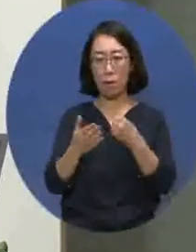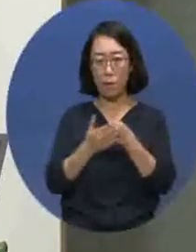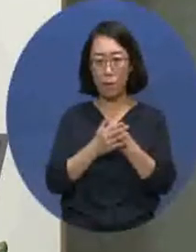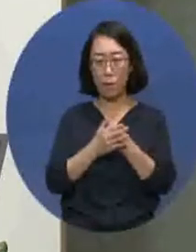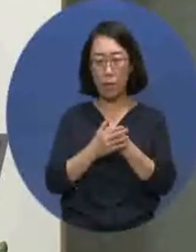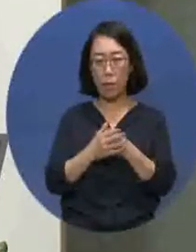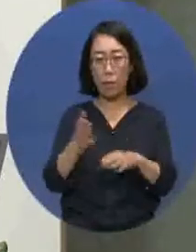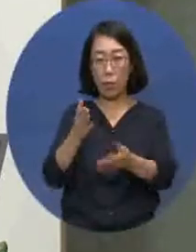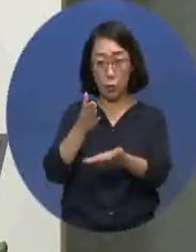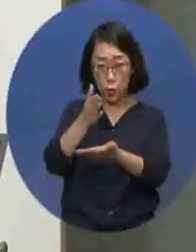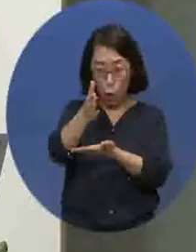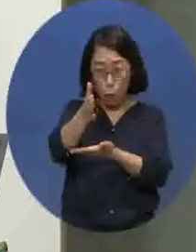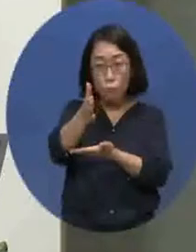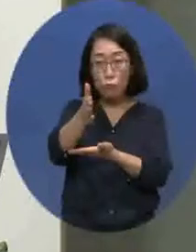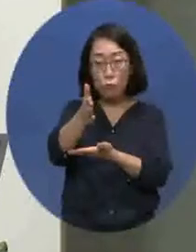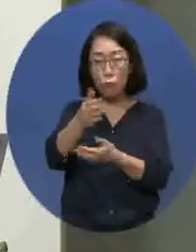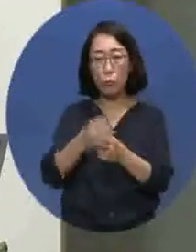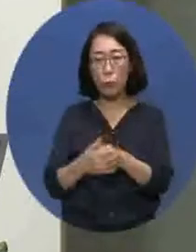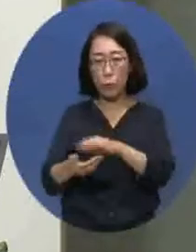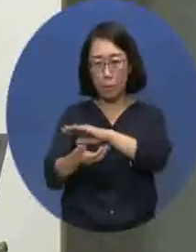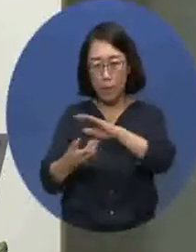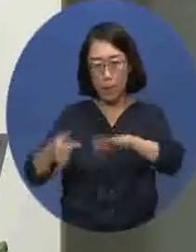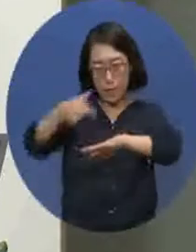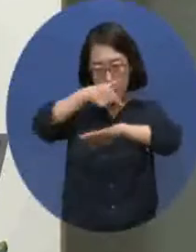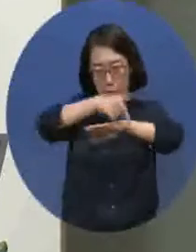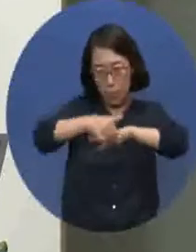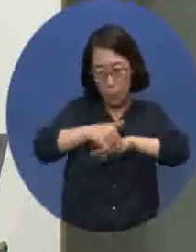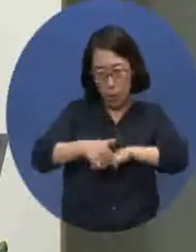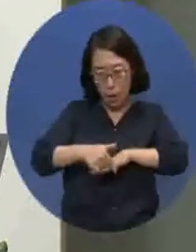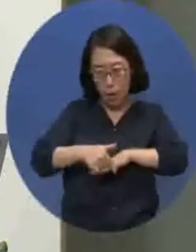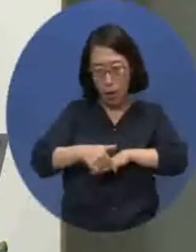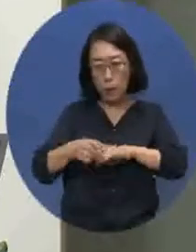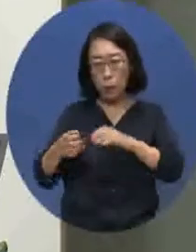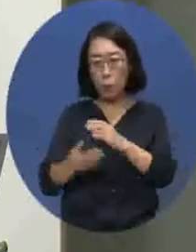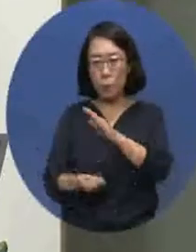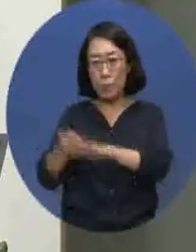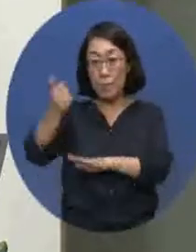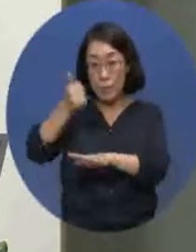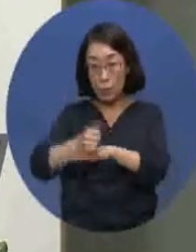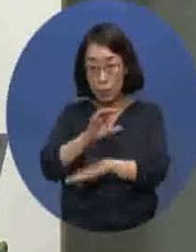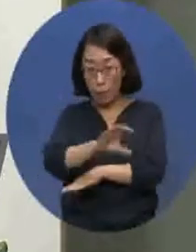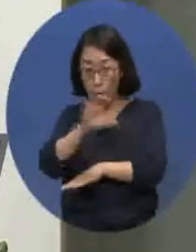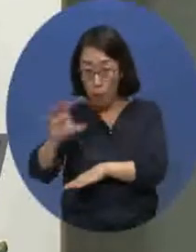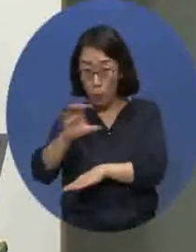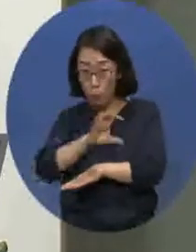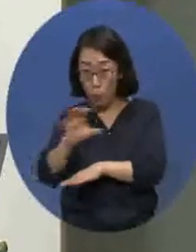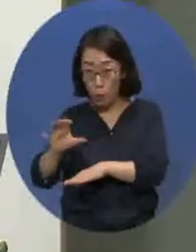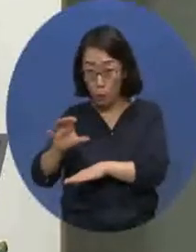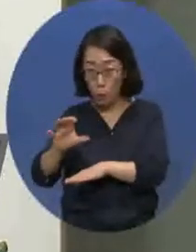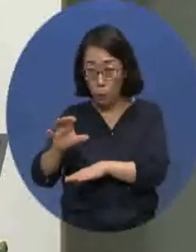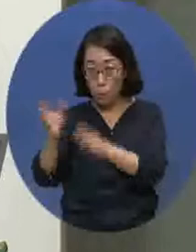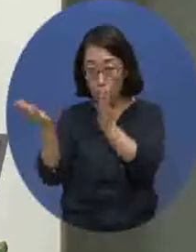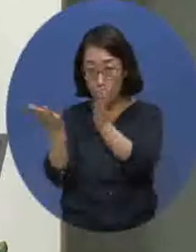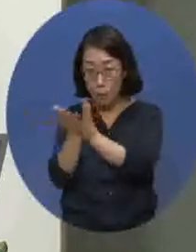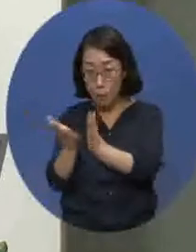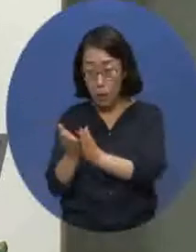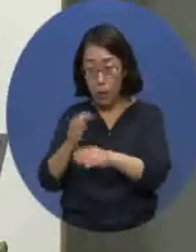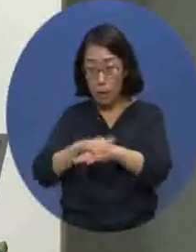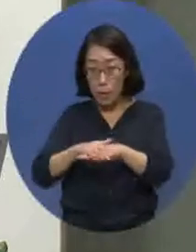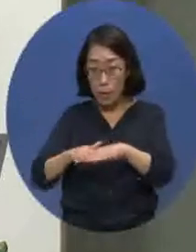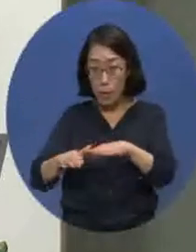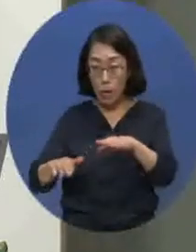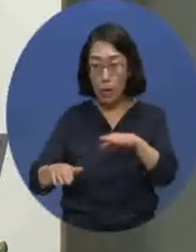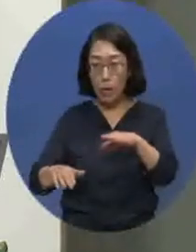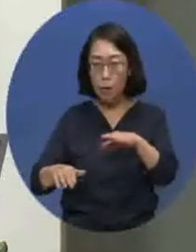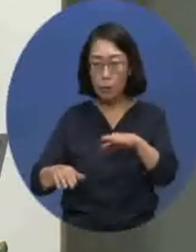전문성 과 기획 썽 과 어떤 실천 성에 차질이 극소화